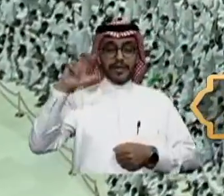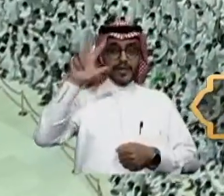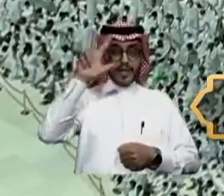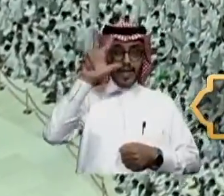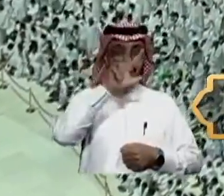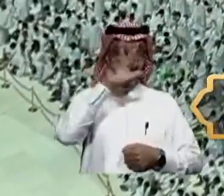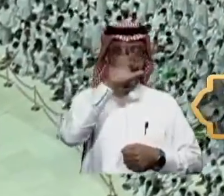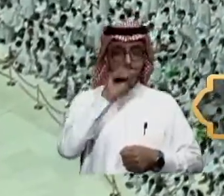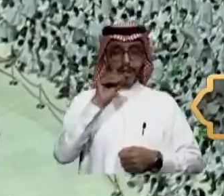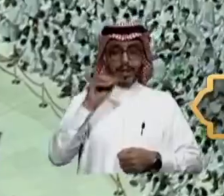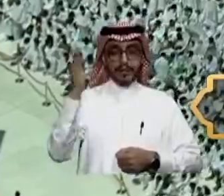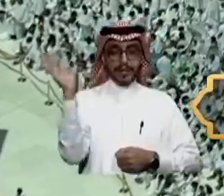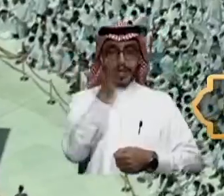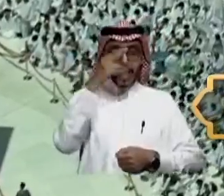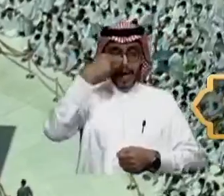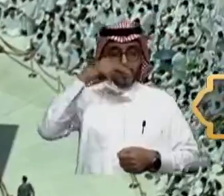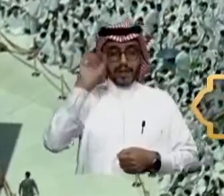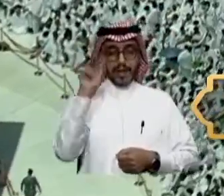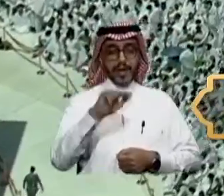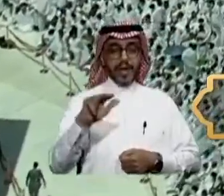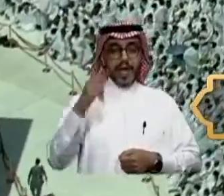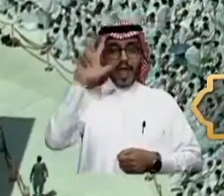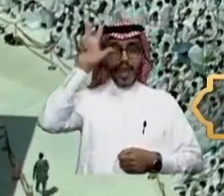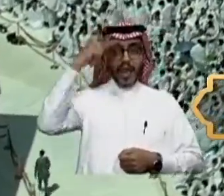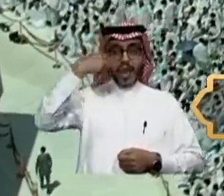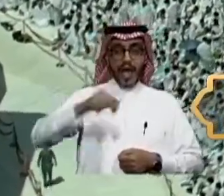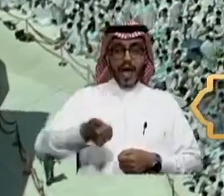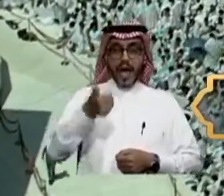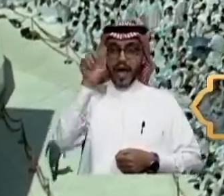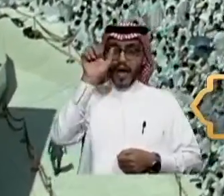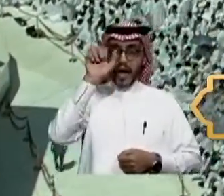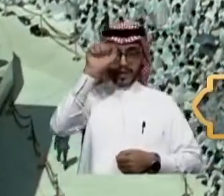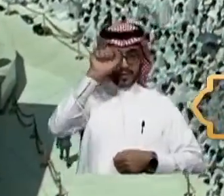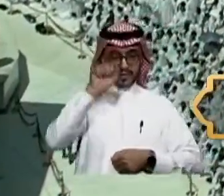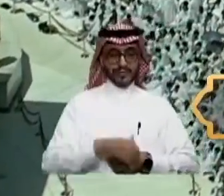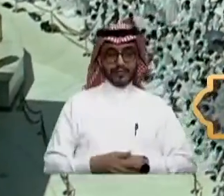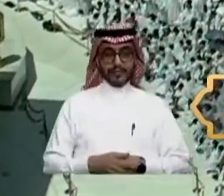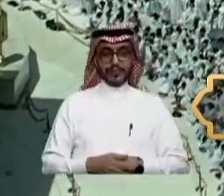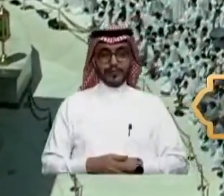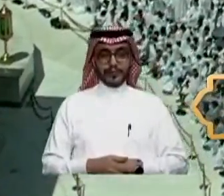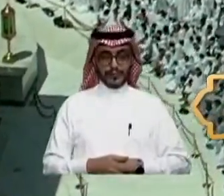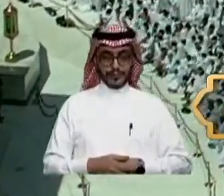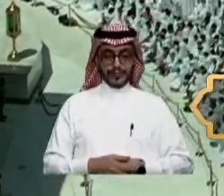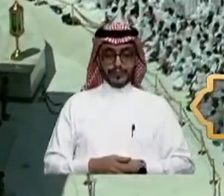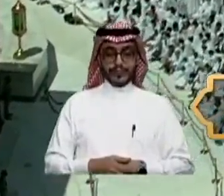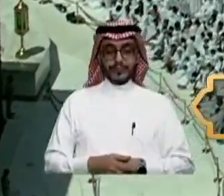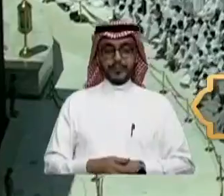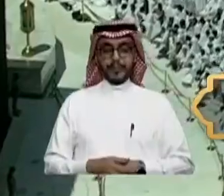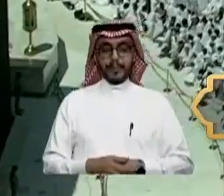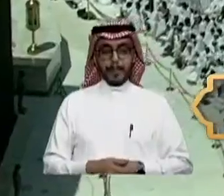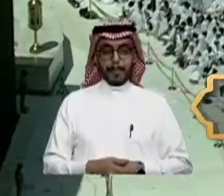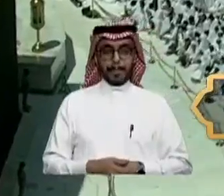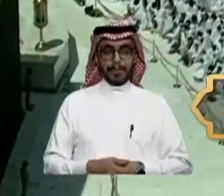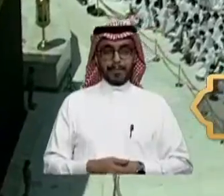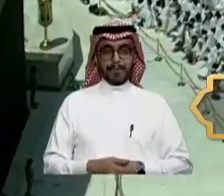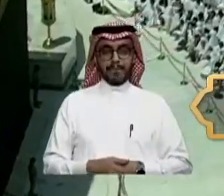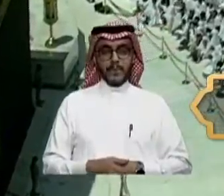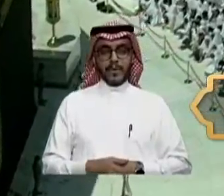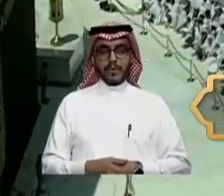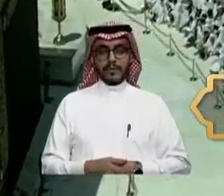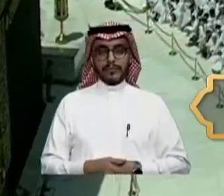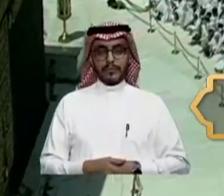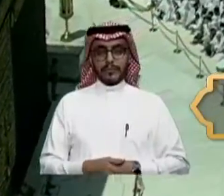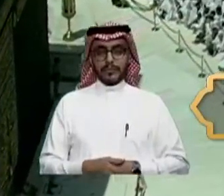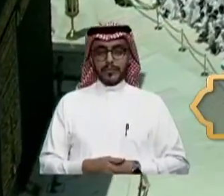حديث عبد الله بن عمرو بن العاص رضي الله عنهما وحسنه الحافظ ابن حجر رحمه الله